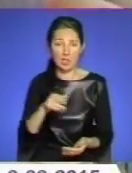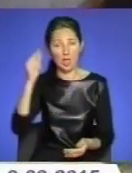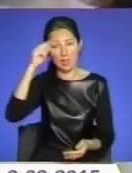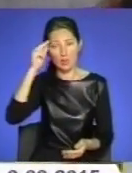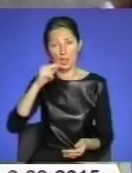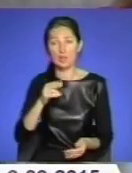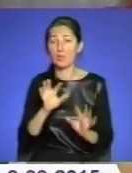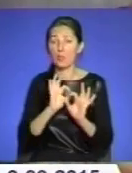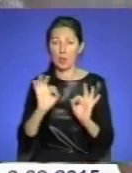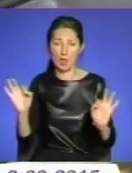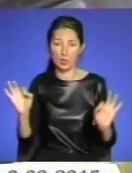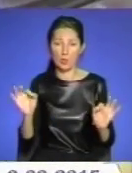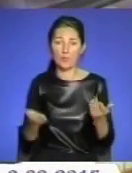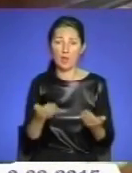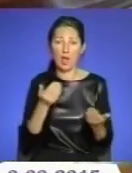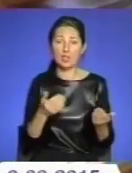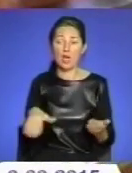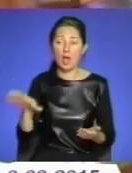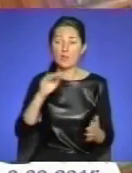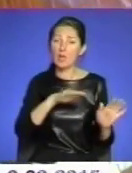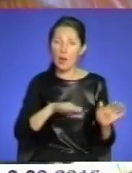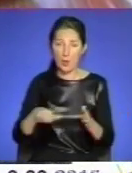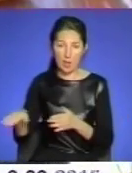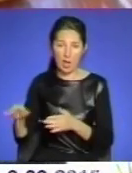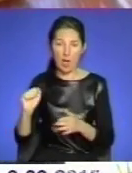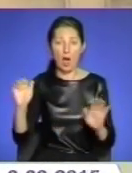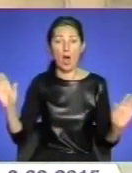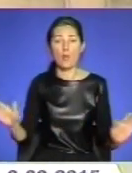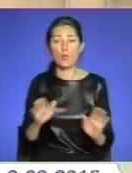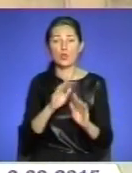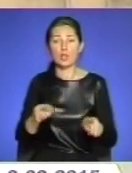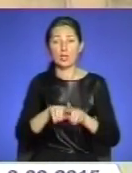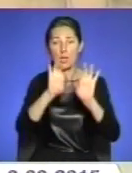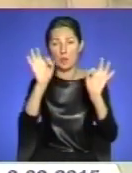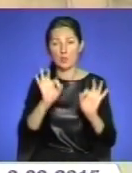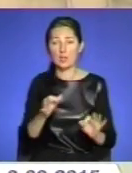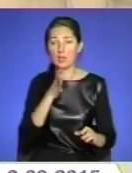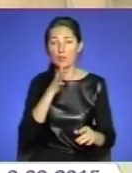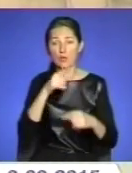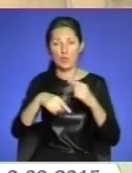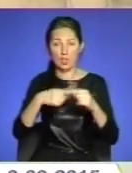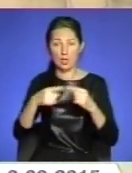навчатися прекрасному. Адже все минає, а музика та мистецтво – вічні.